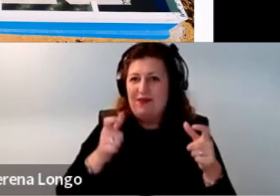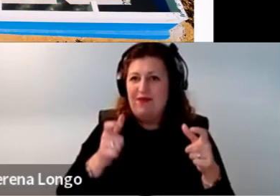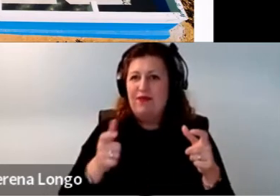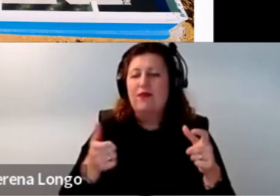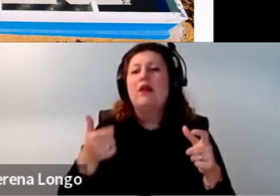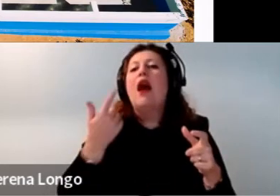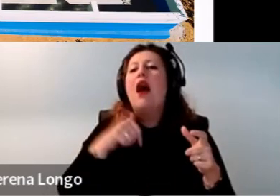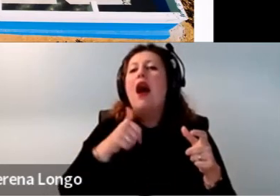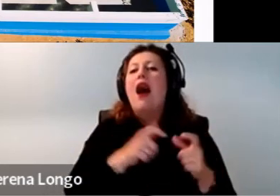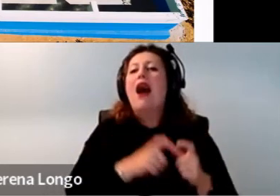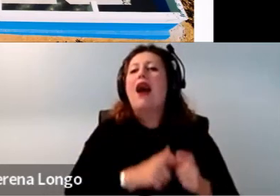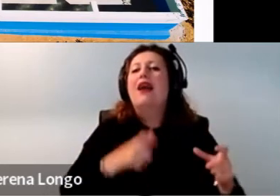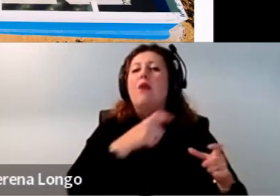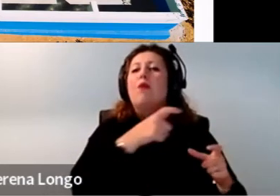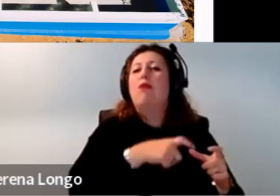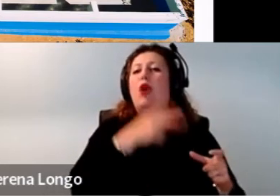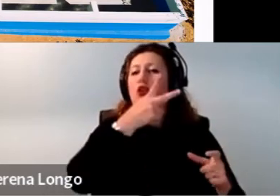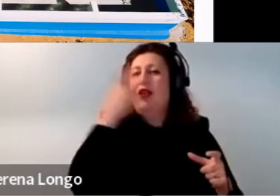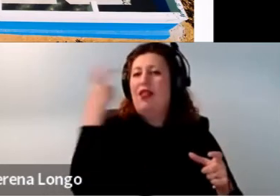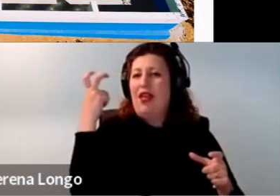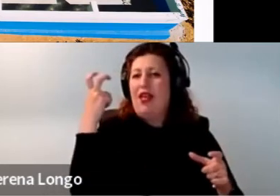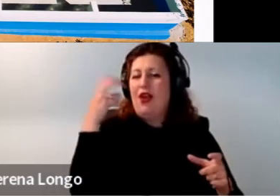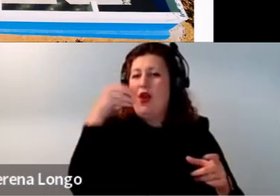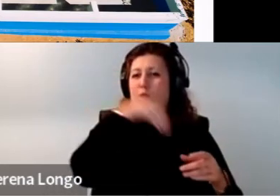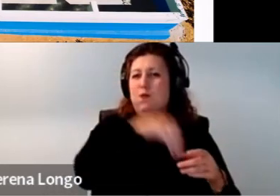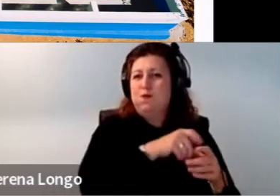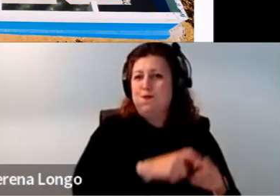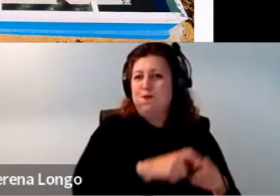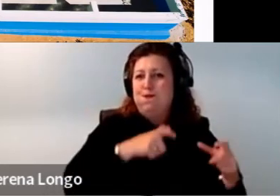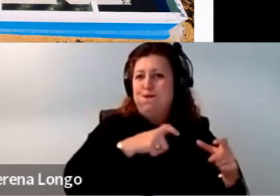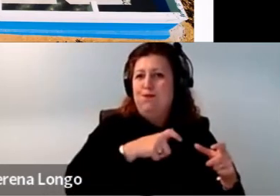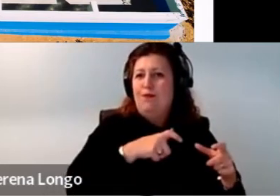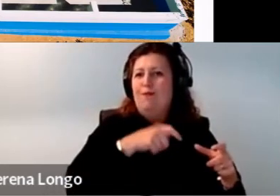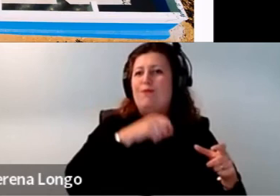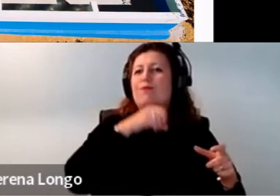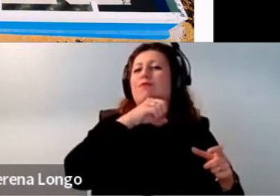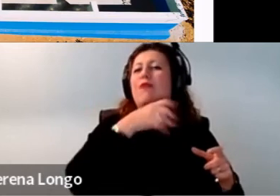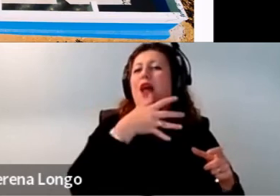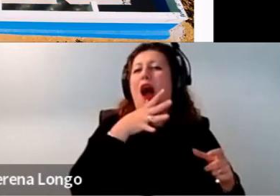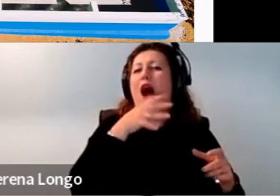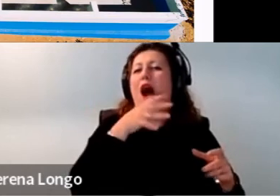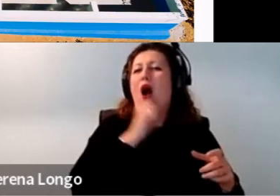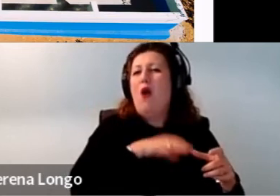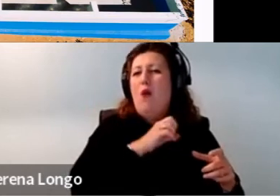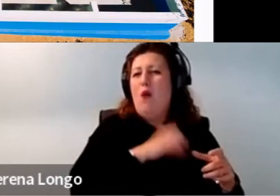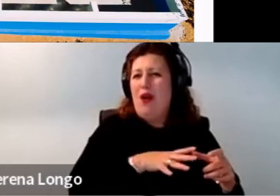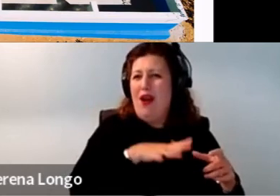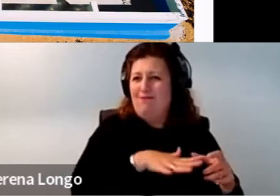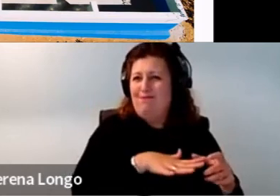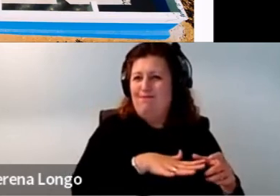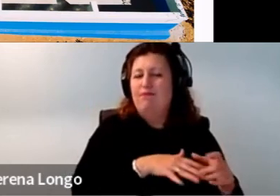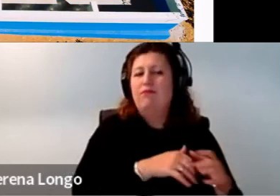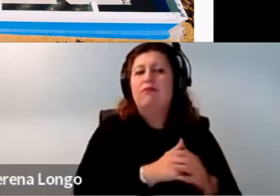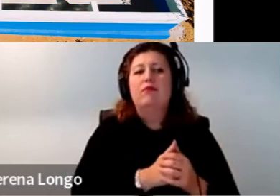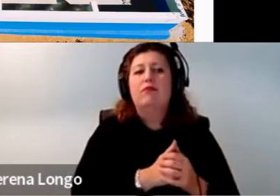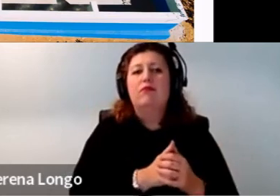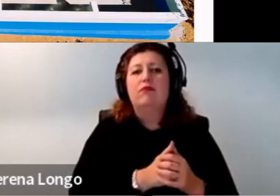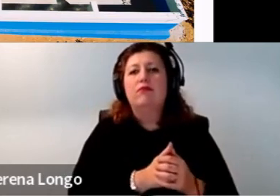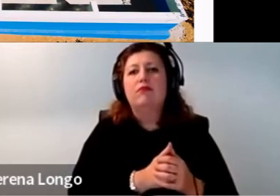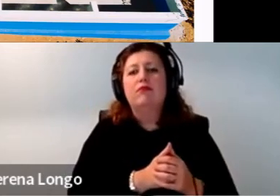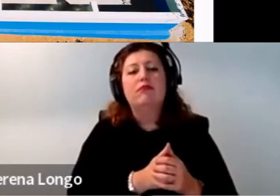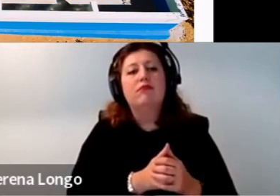fossa settica al centro, che qua non si vede ma vedremo meglio dopo. La parte